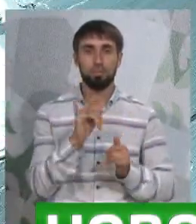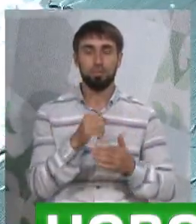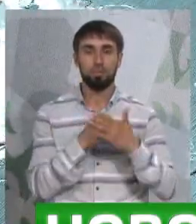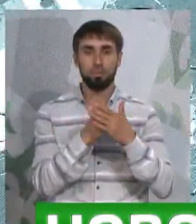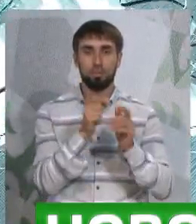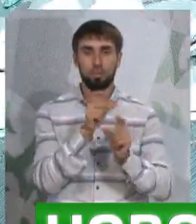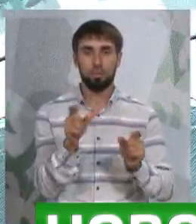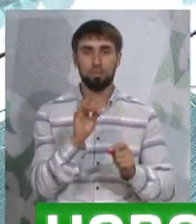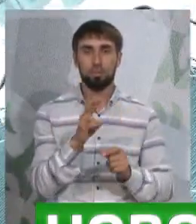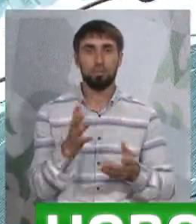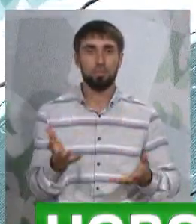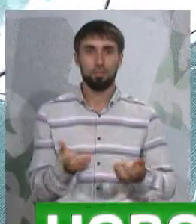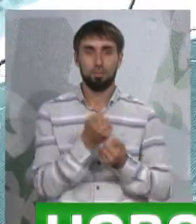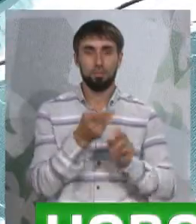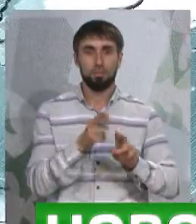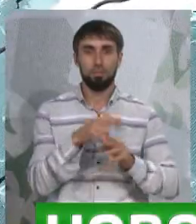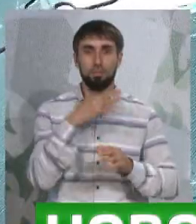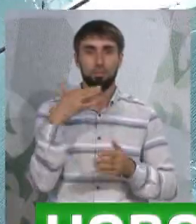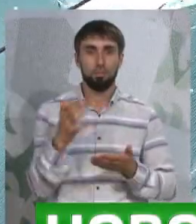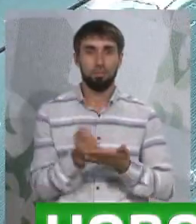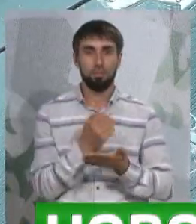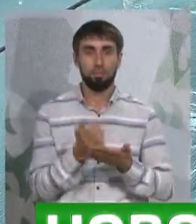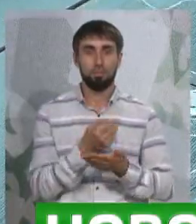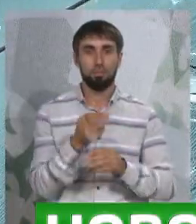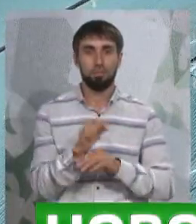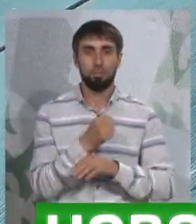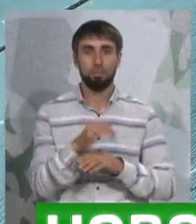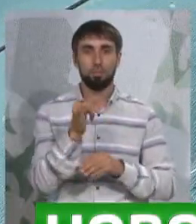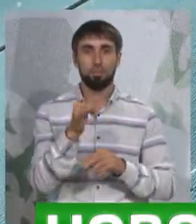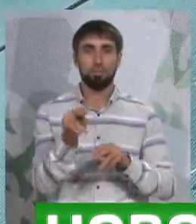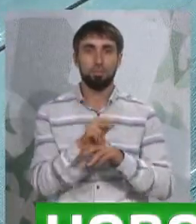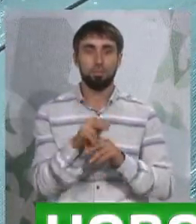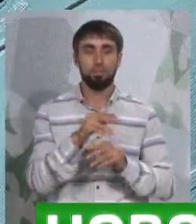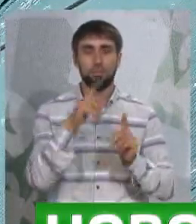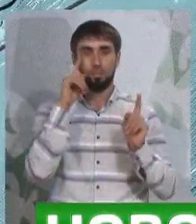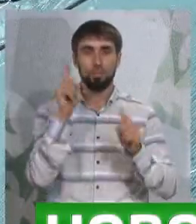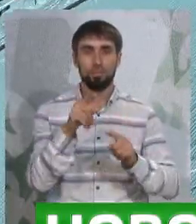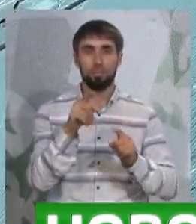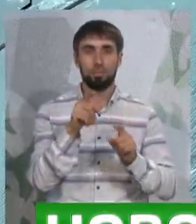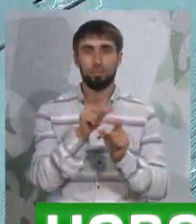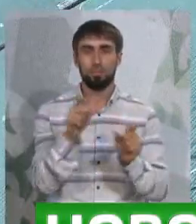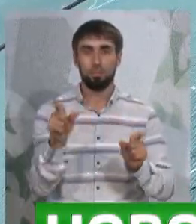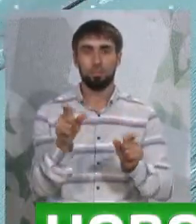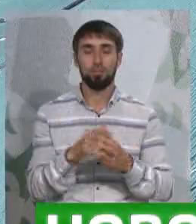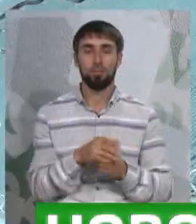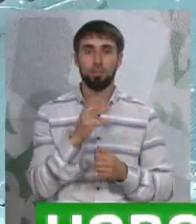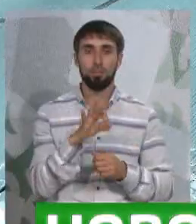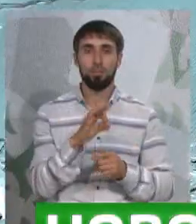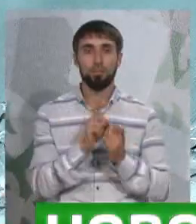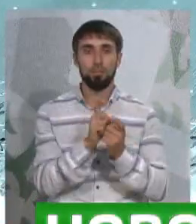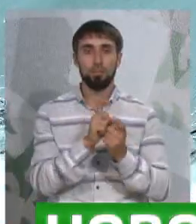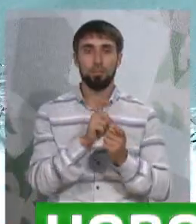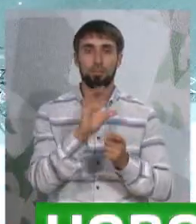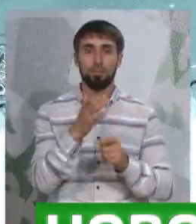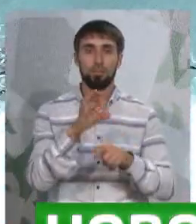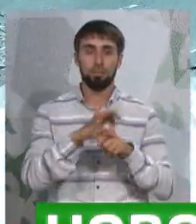он одержал много побед воспитал известных на весь мир спортсменов но побороть болезнь к сожалению не смог ему